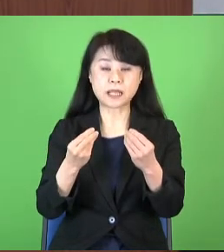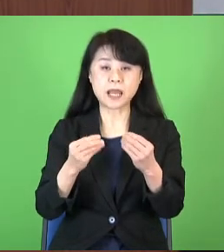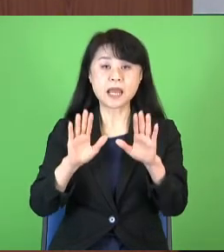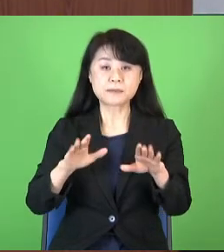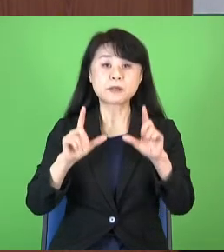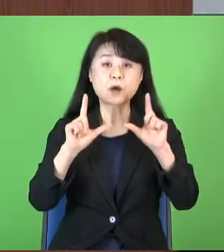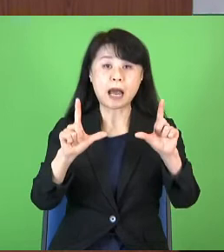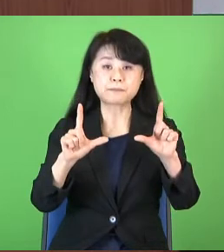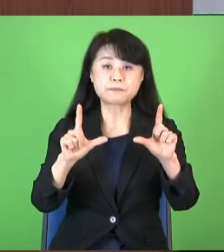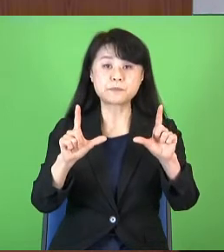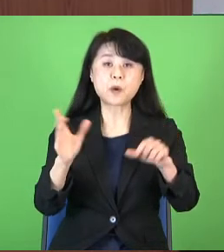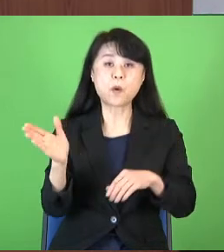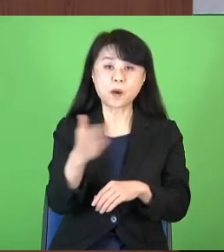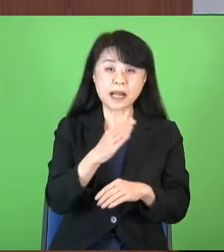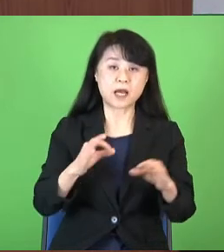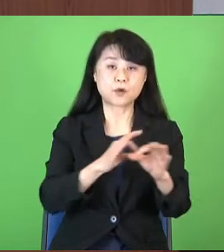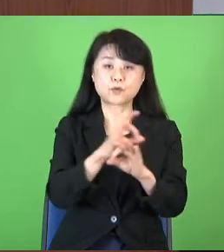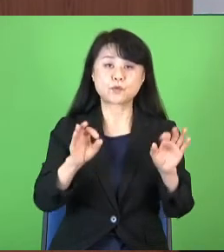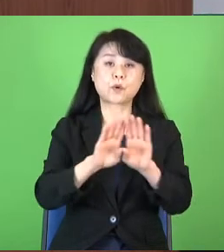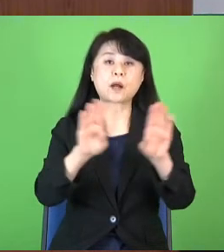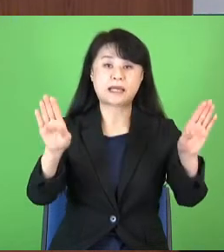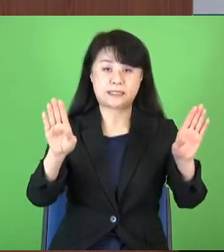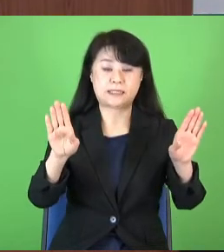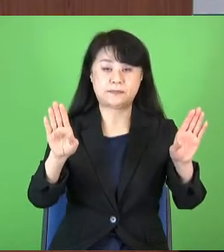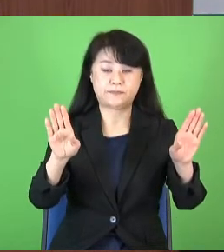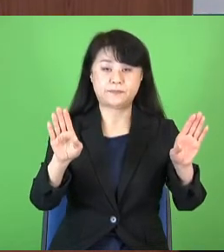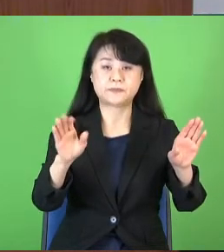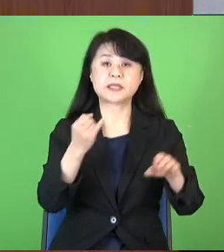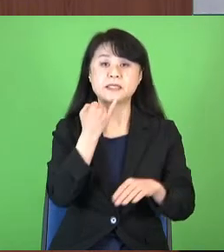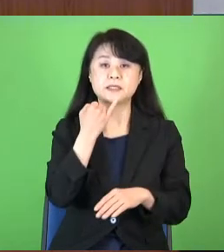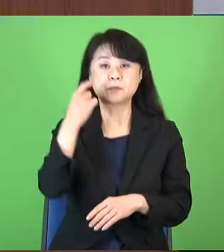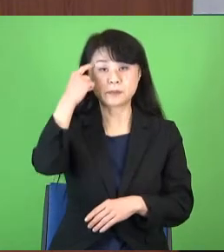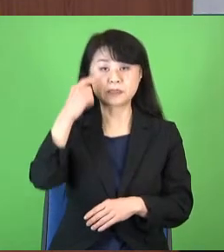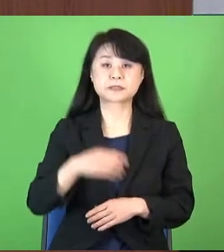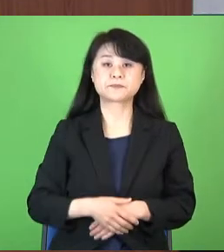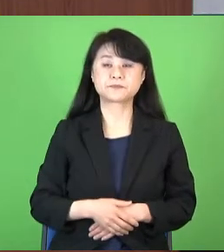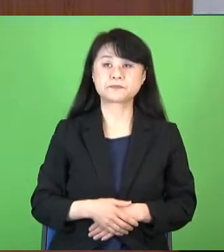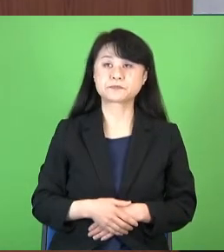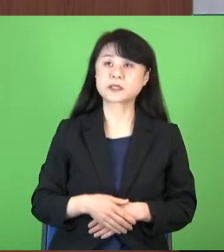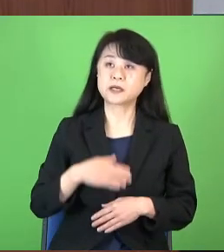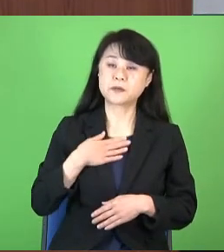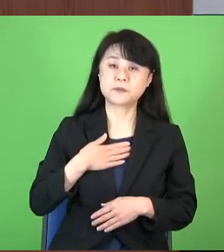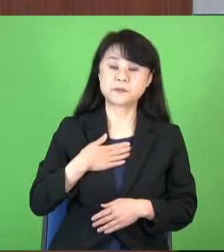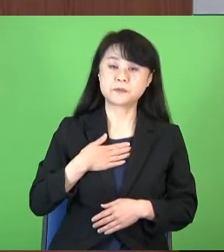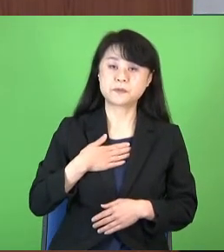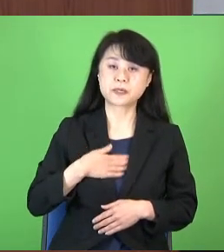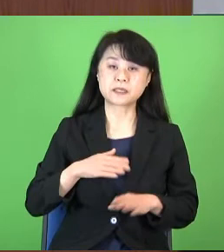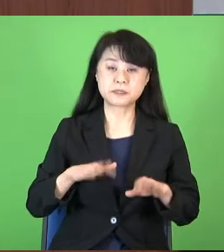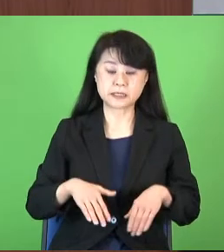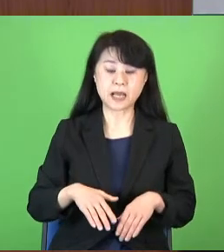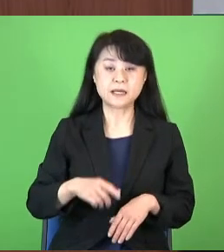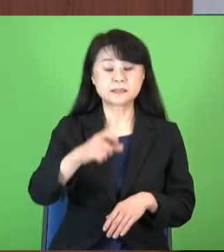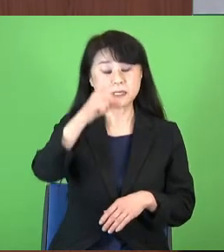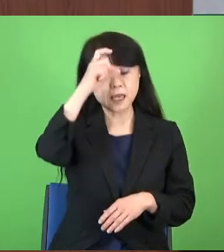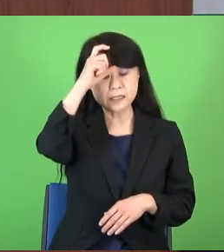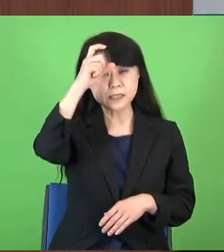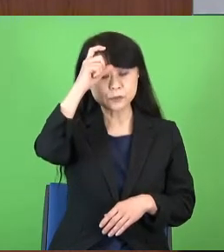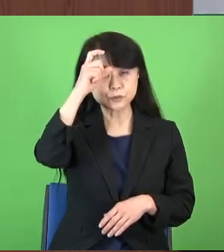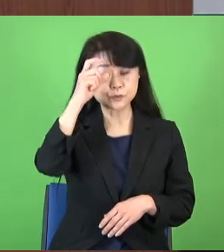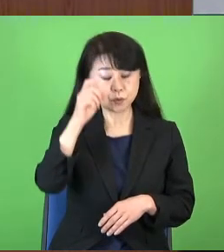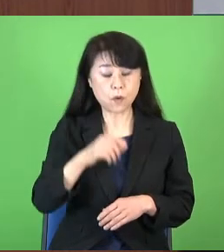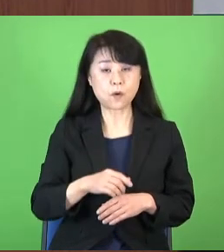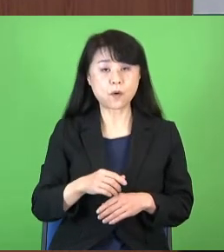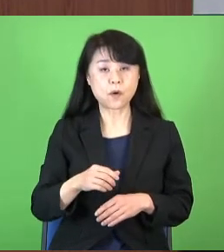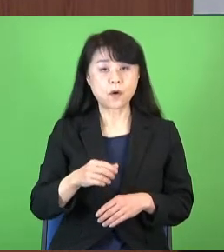をもって運用開始というご理解でいいいいと思いますかありましたとするとあの警察ともちっ